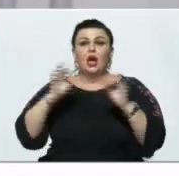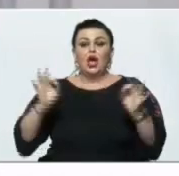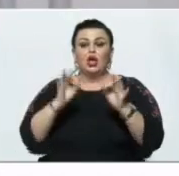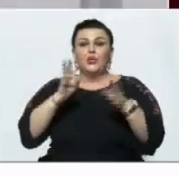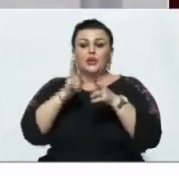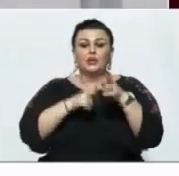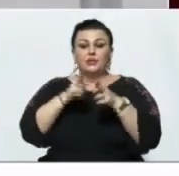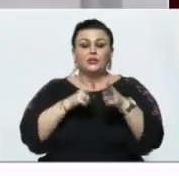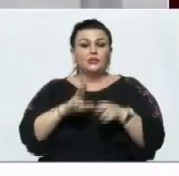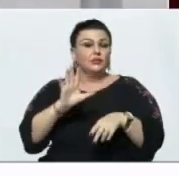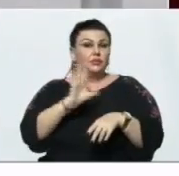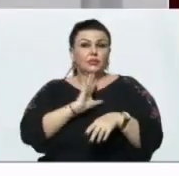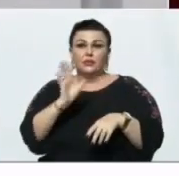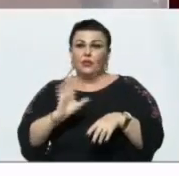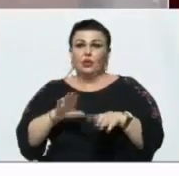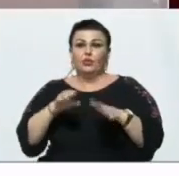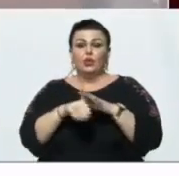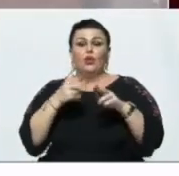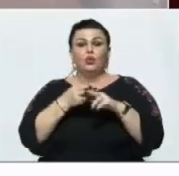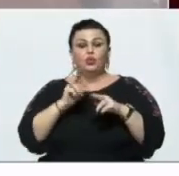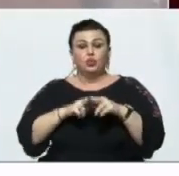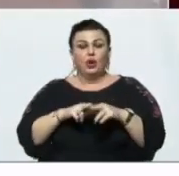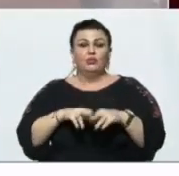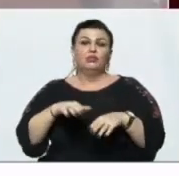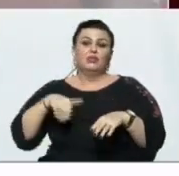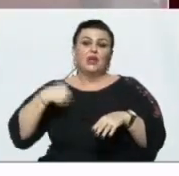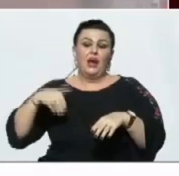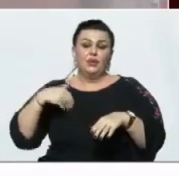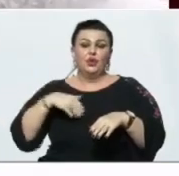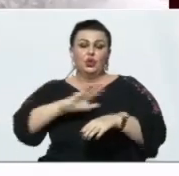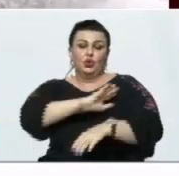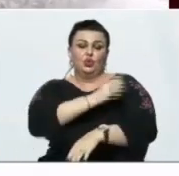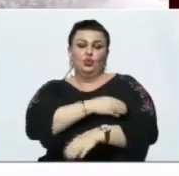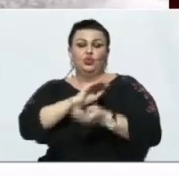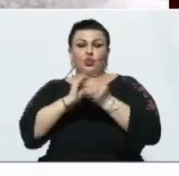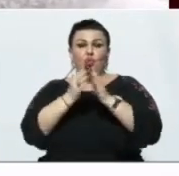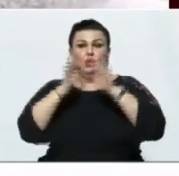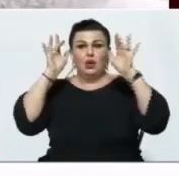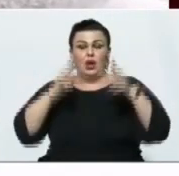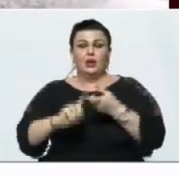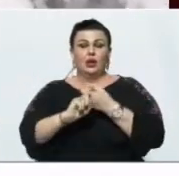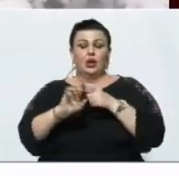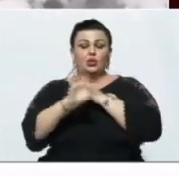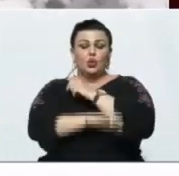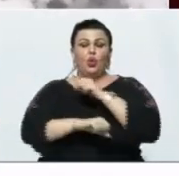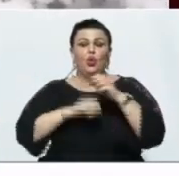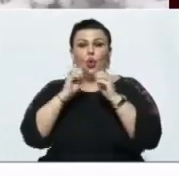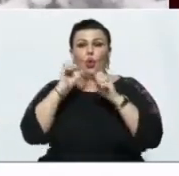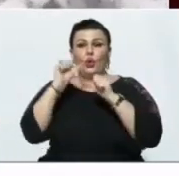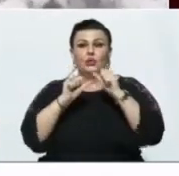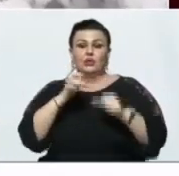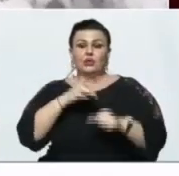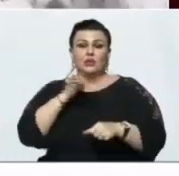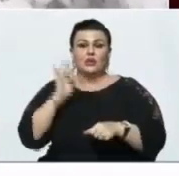bir qatar hərəkət etməyib. Bu da təbii ki, yağan güclü qarla əlaqəlidir. Son 10 ilin ən sərt